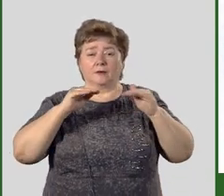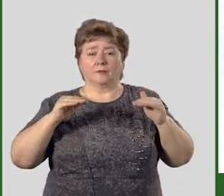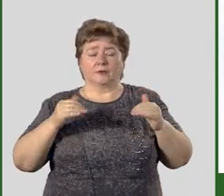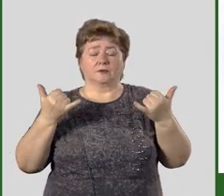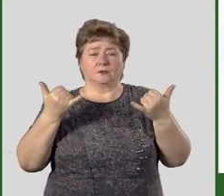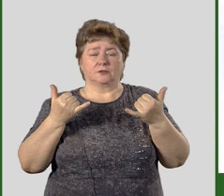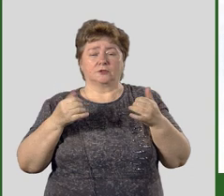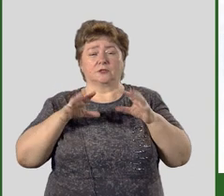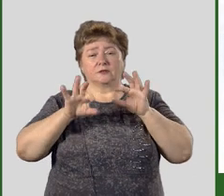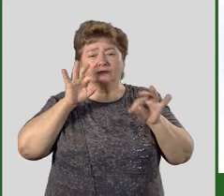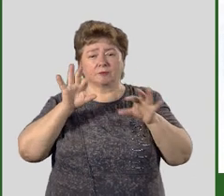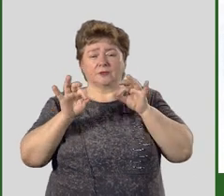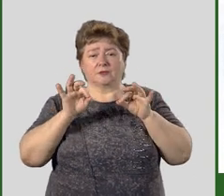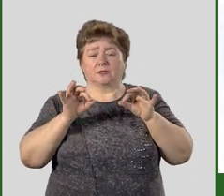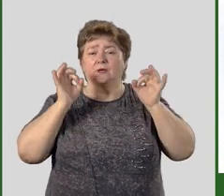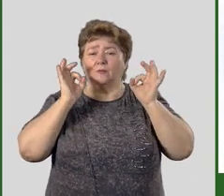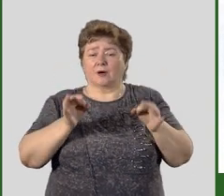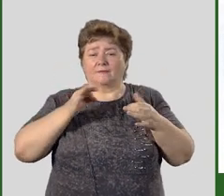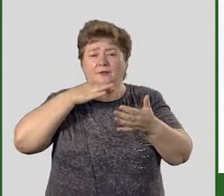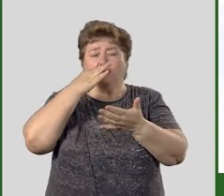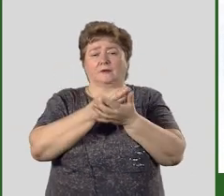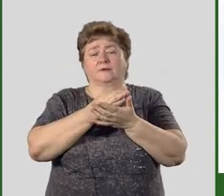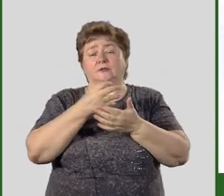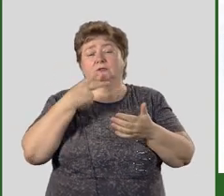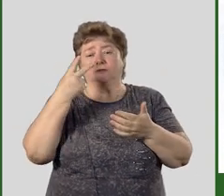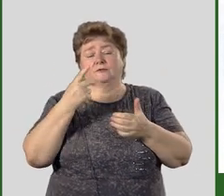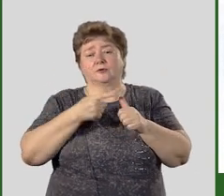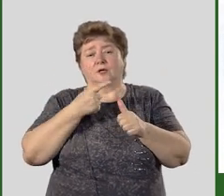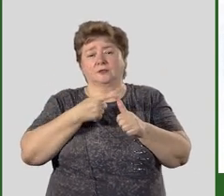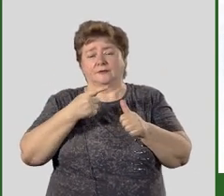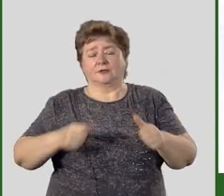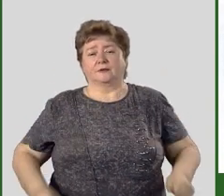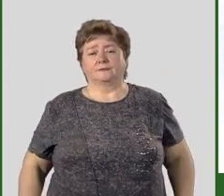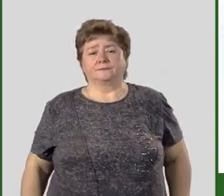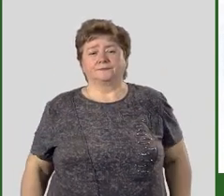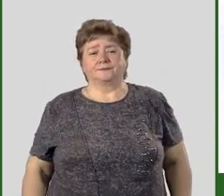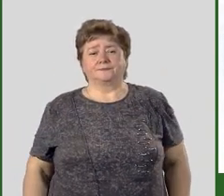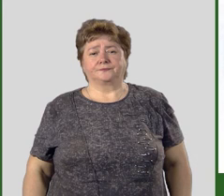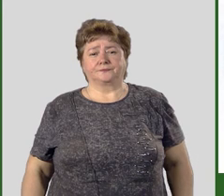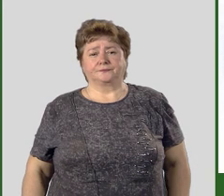Ребята, а теперь выберите правильный ответ из двух названных.